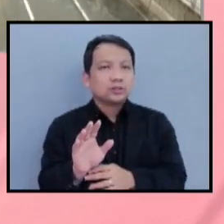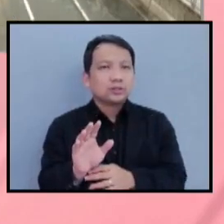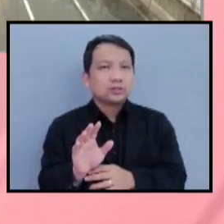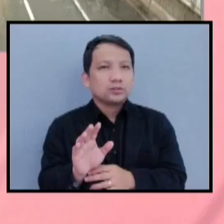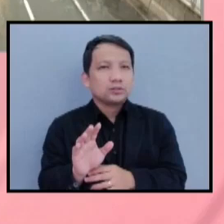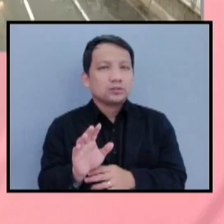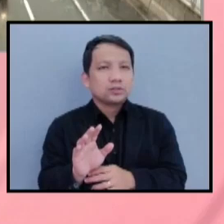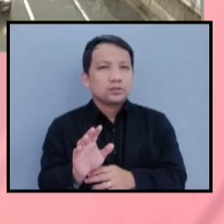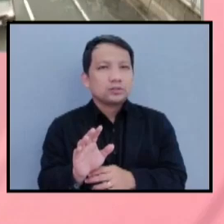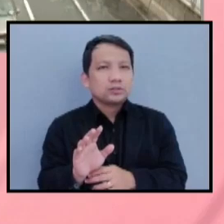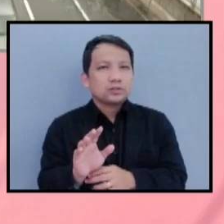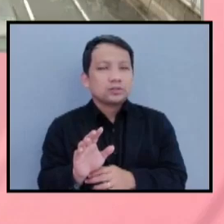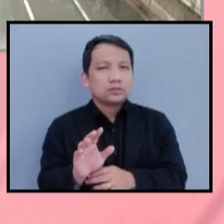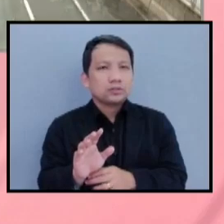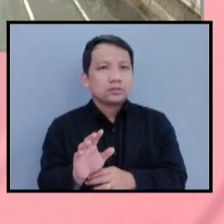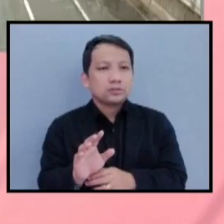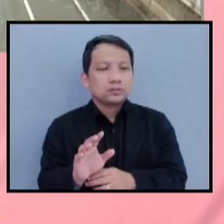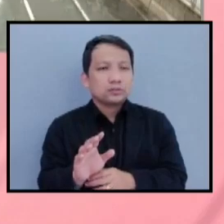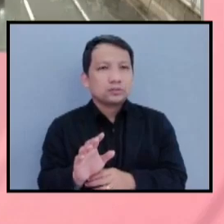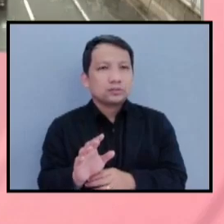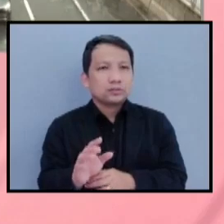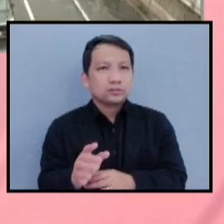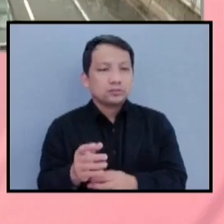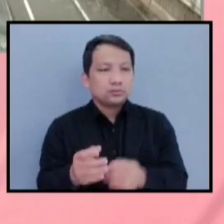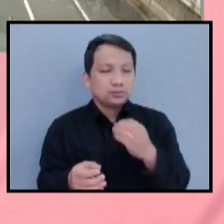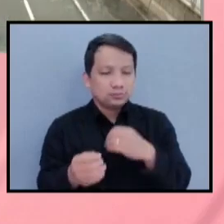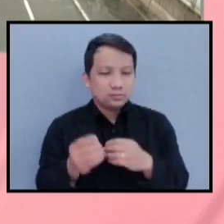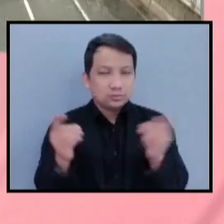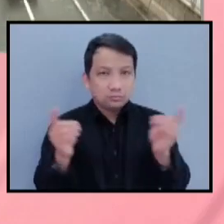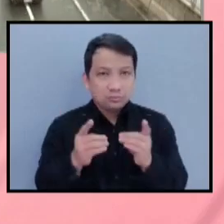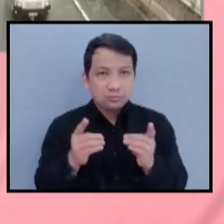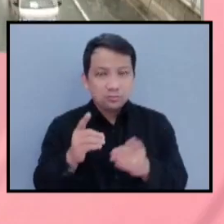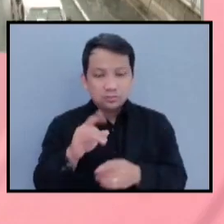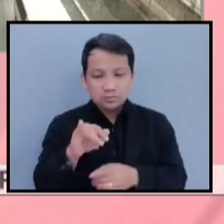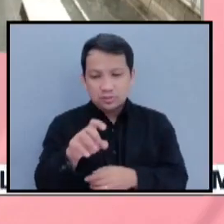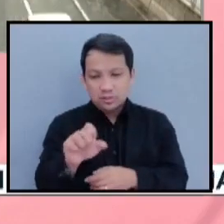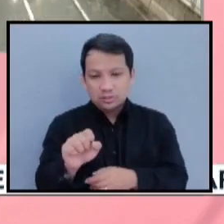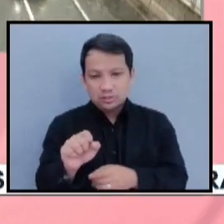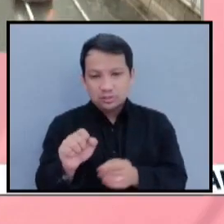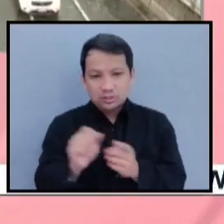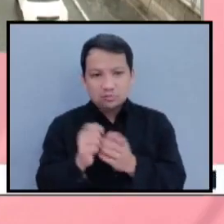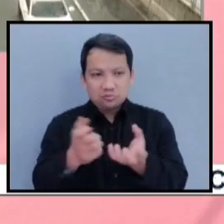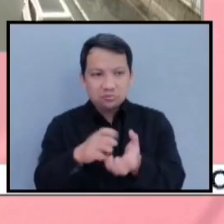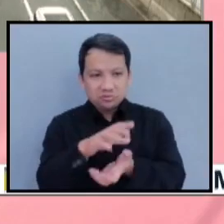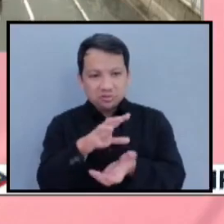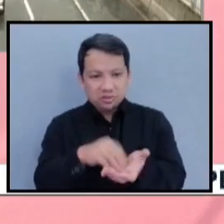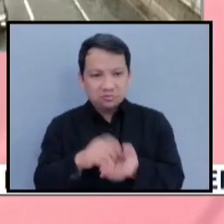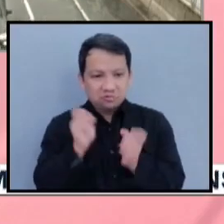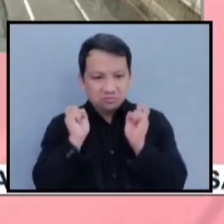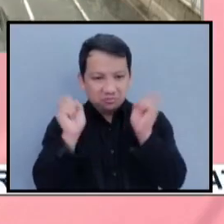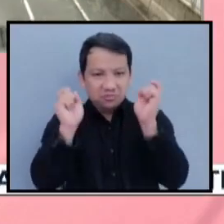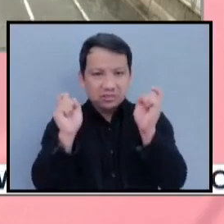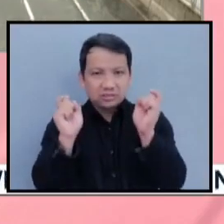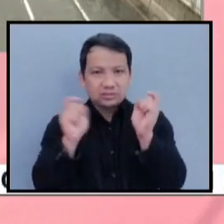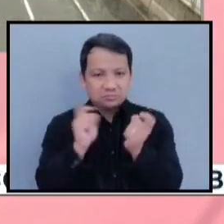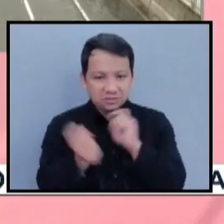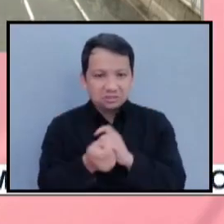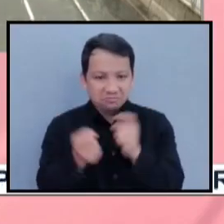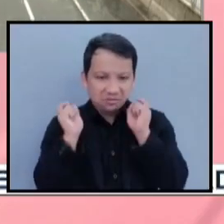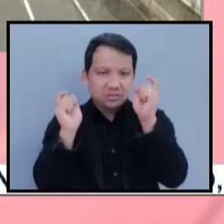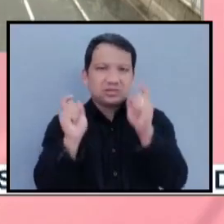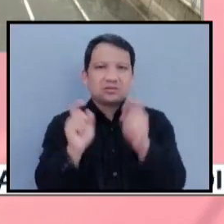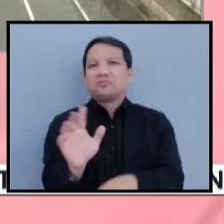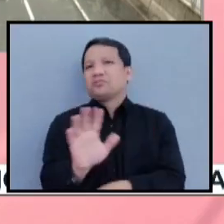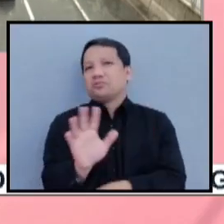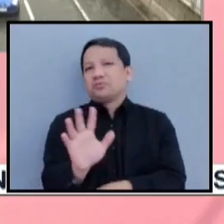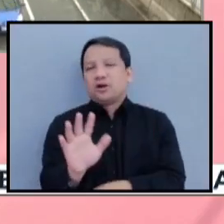i-go-go agad yung mga diet dahil lang nauso or dahil lang meron tayong gustong sudden change na gusto natin rapid yung result. We have